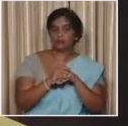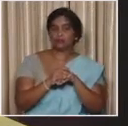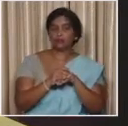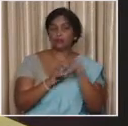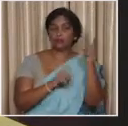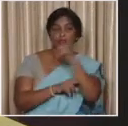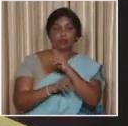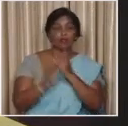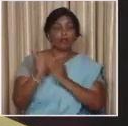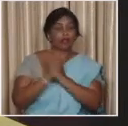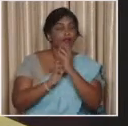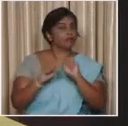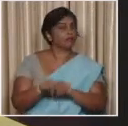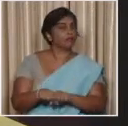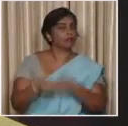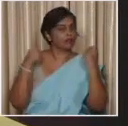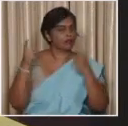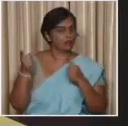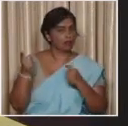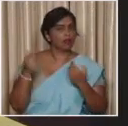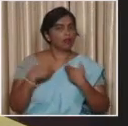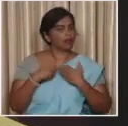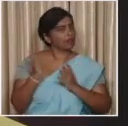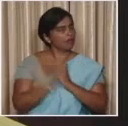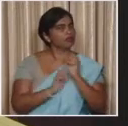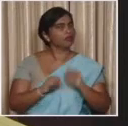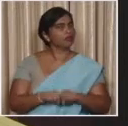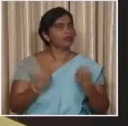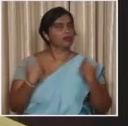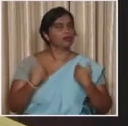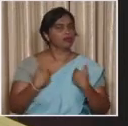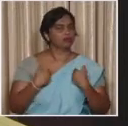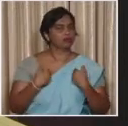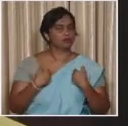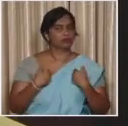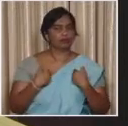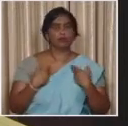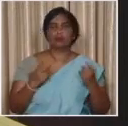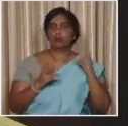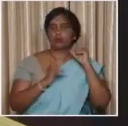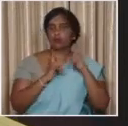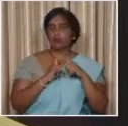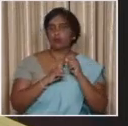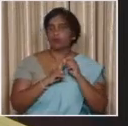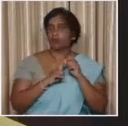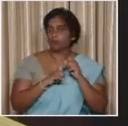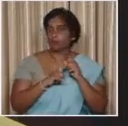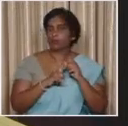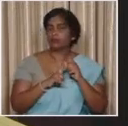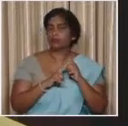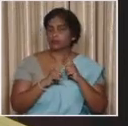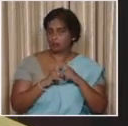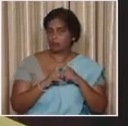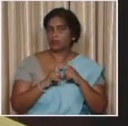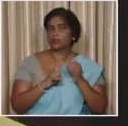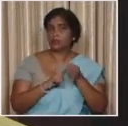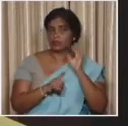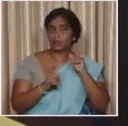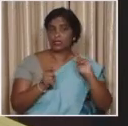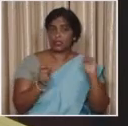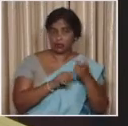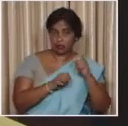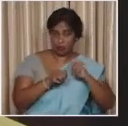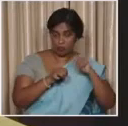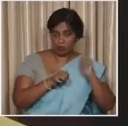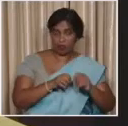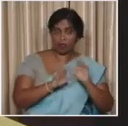අයගේ වරප්‍රසාදත් උල්ලංඝනය වෙලා තිබෙනවා අපේ වරප්‍රසාදත් උල්ලංඝනය වෙලා තිබෙනවා ඉතින් කෝප් කමිටුවේ සභාපතිවරයා ඉන්නේ මේ ක්‍රිකට් බෝඩ් එක සාක්ෂි